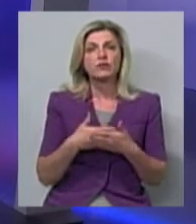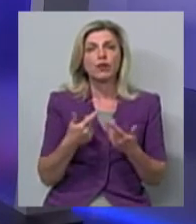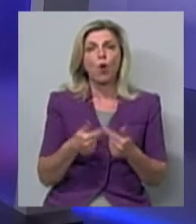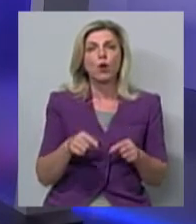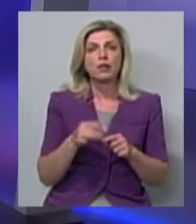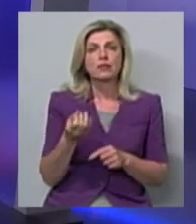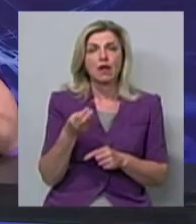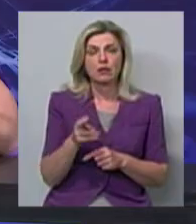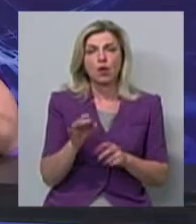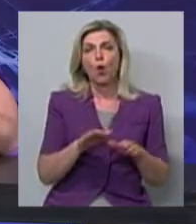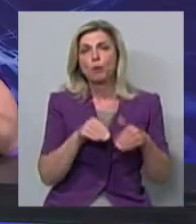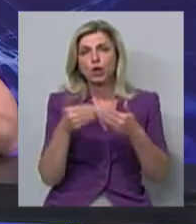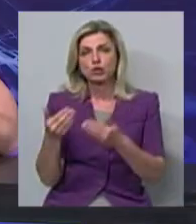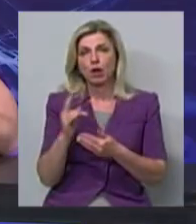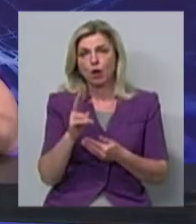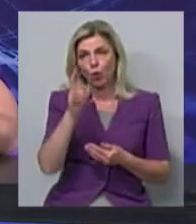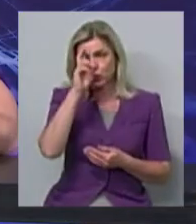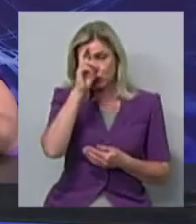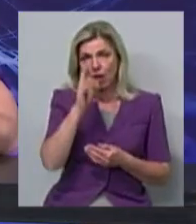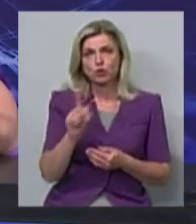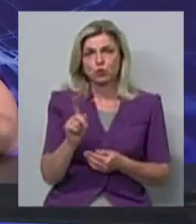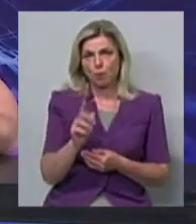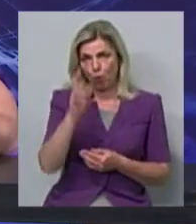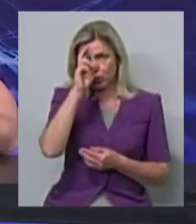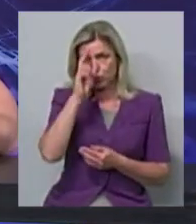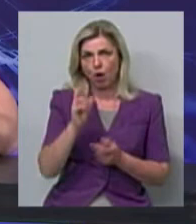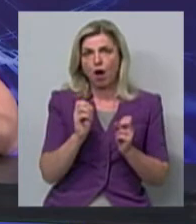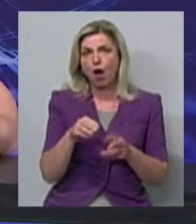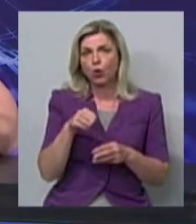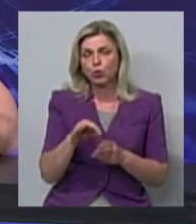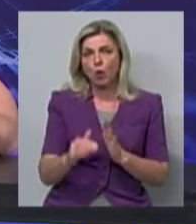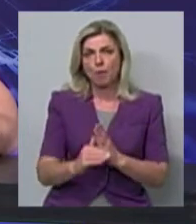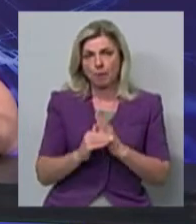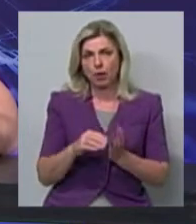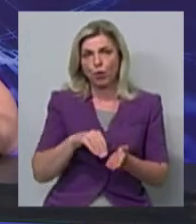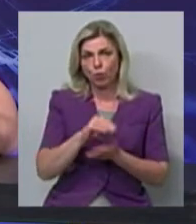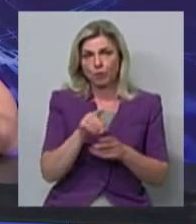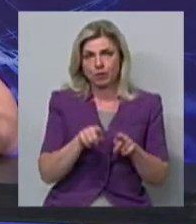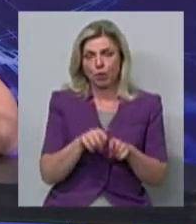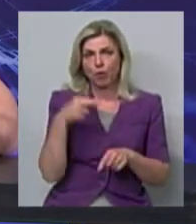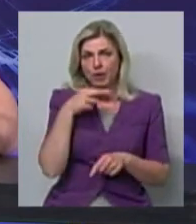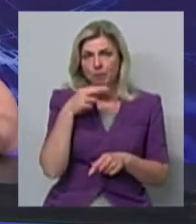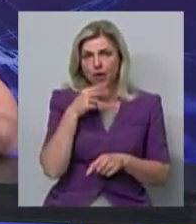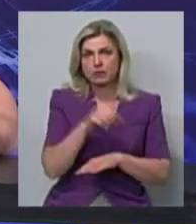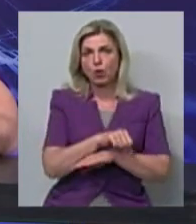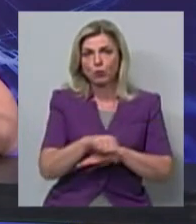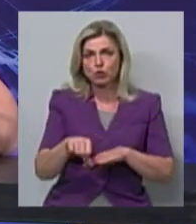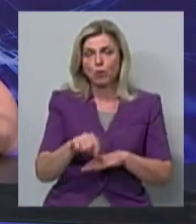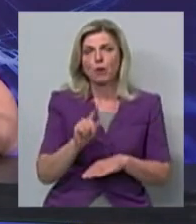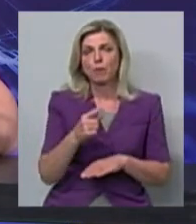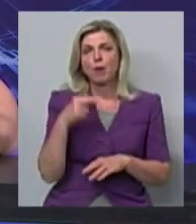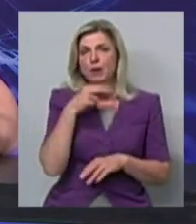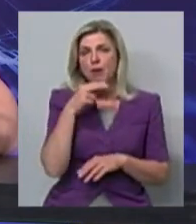к государству с тем, чтобы государство как-то помогло закупкой этого препарата за рубежом, потому что препарат в Украине